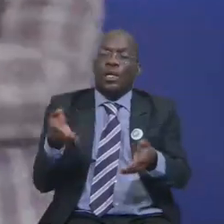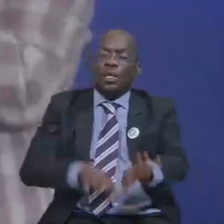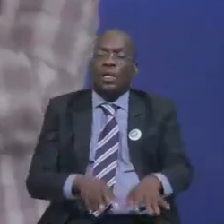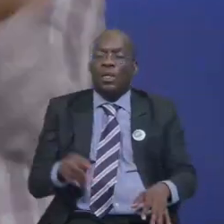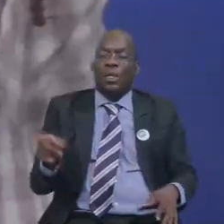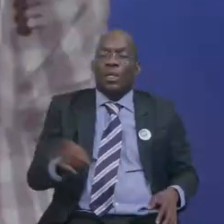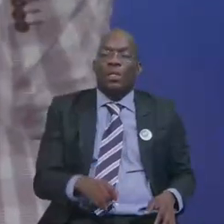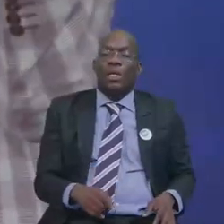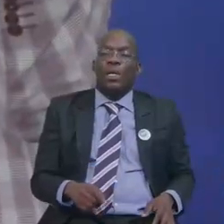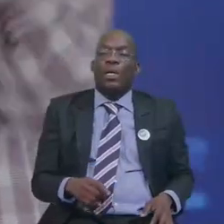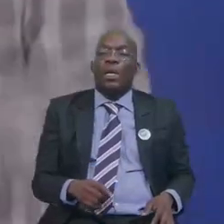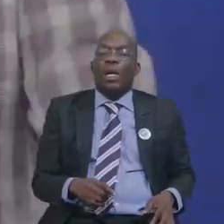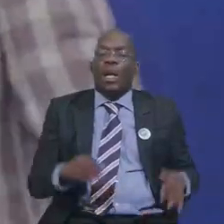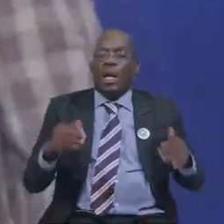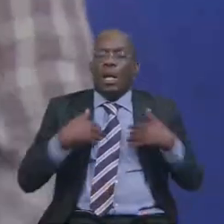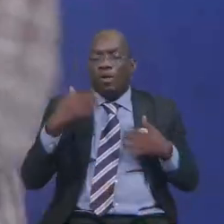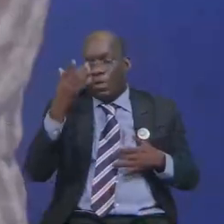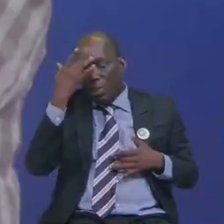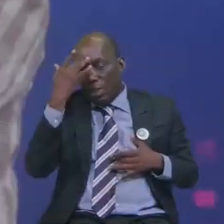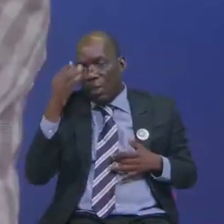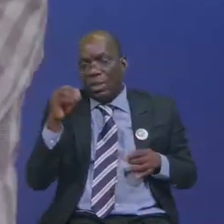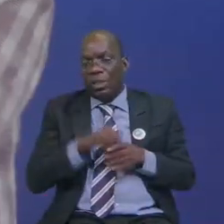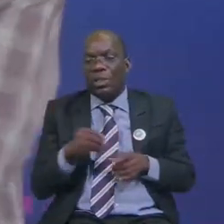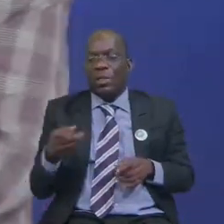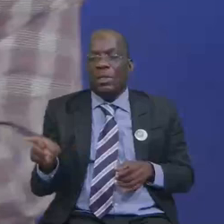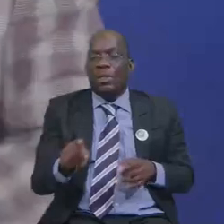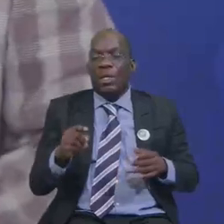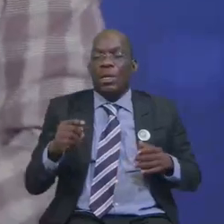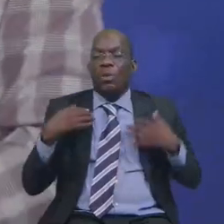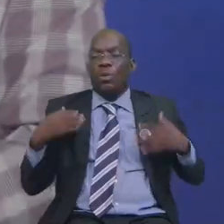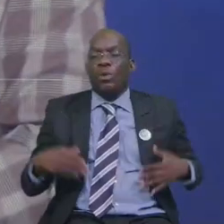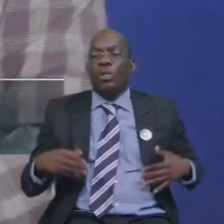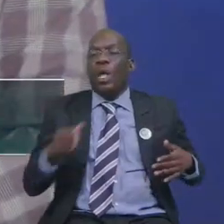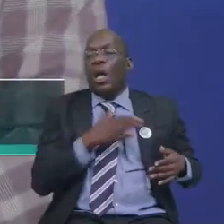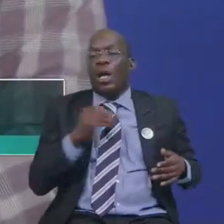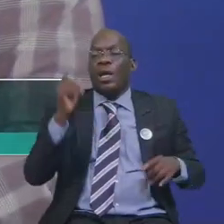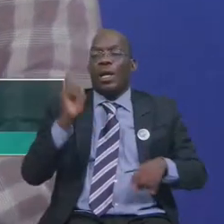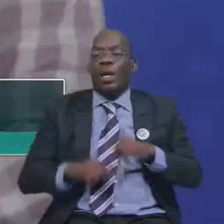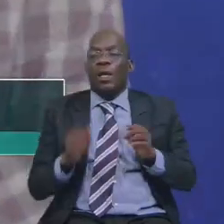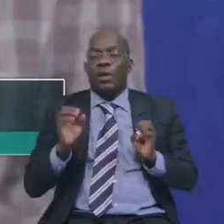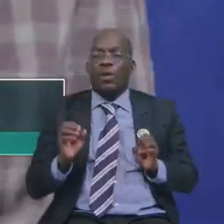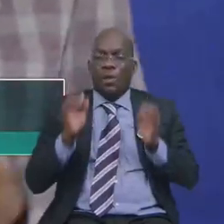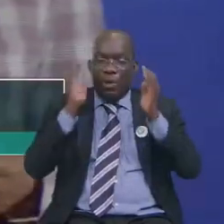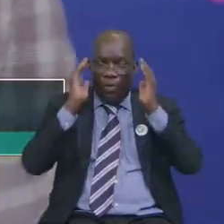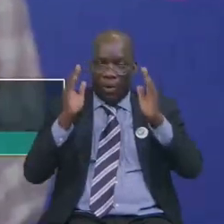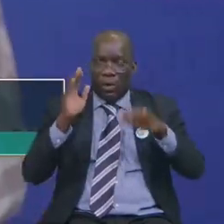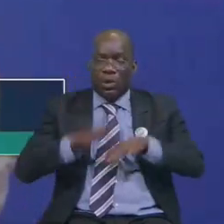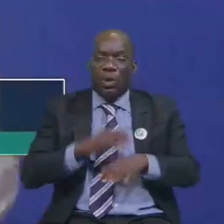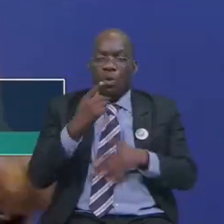ils ont une maladie terminale et finalement ils n'ont pas pu se concentrer sur ce qui devait faire